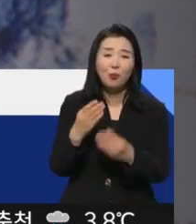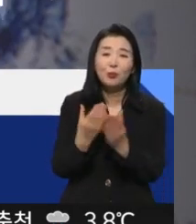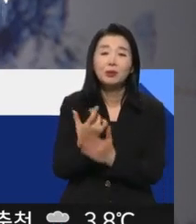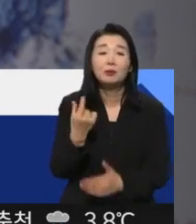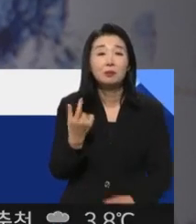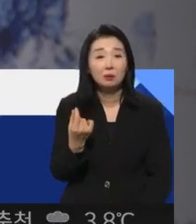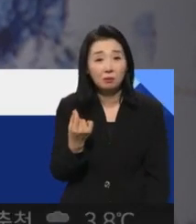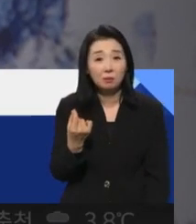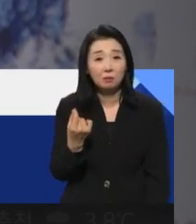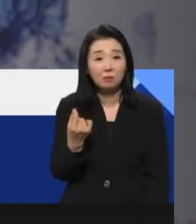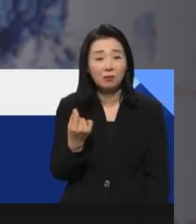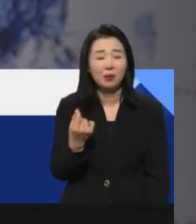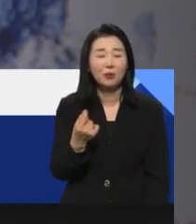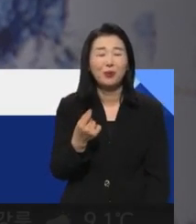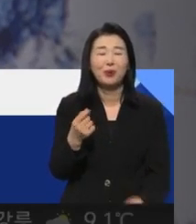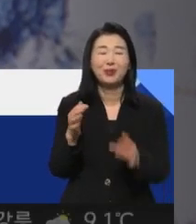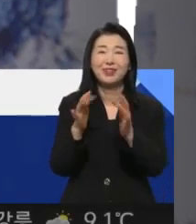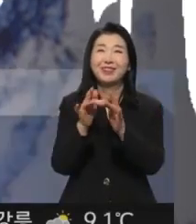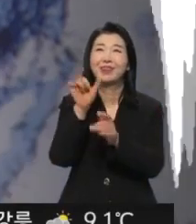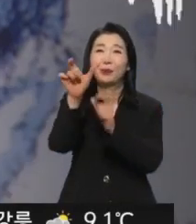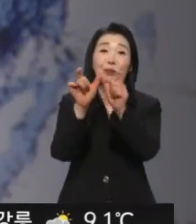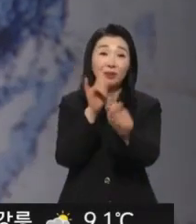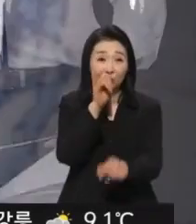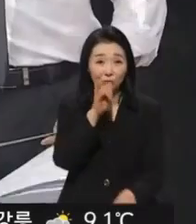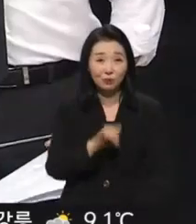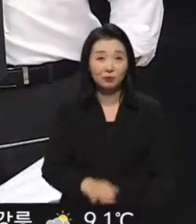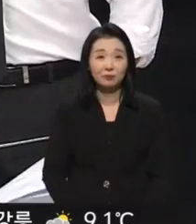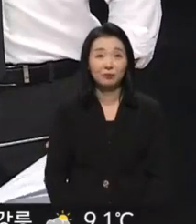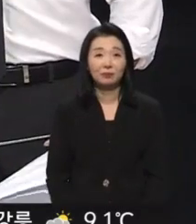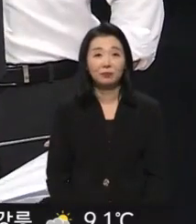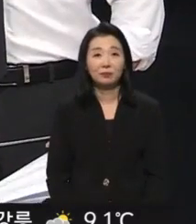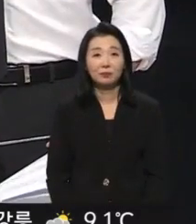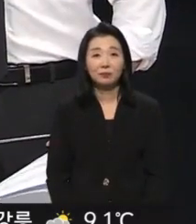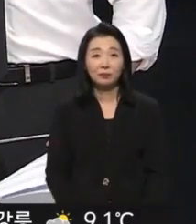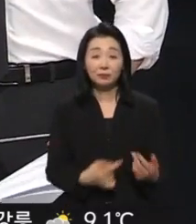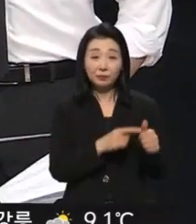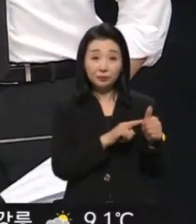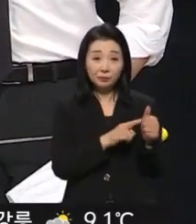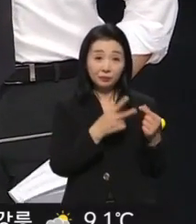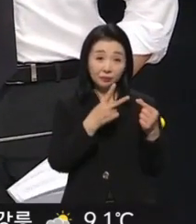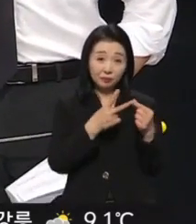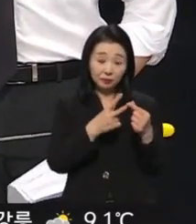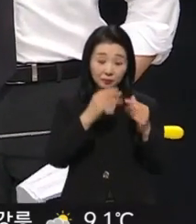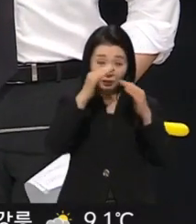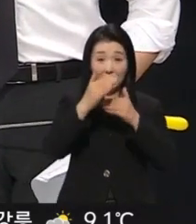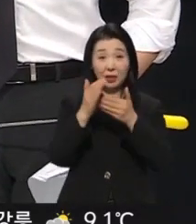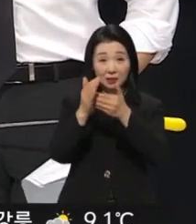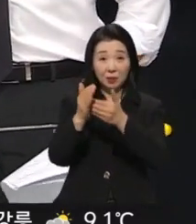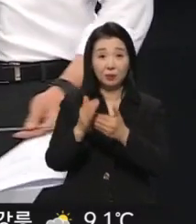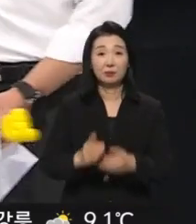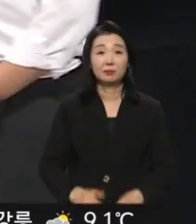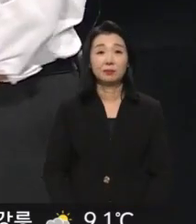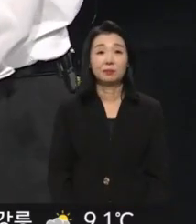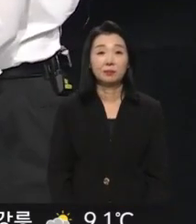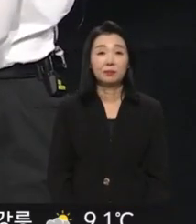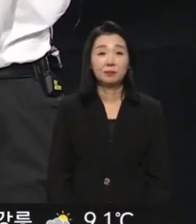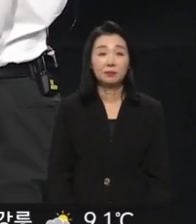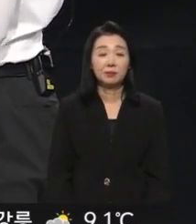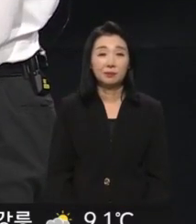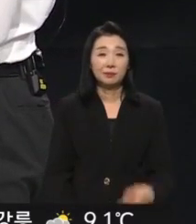것처럼 포탈에 다 걸리지 않습니까? 이 대표가 내놓은 두 번째 안건으로 가볼까요?